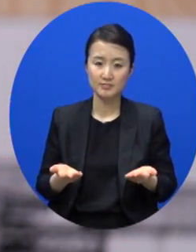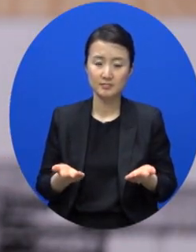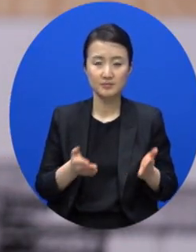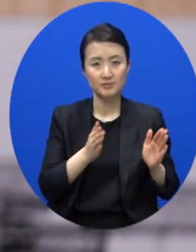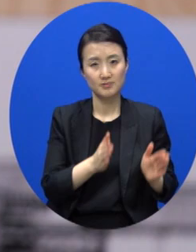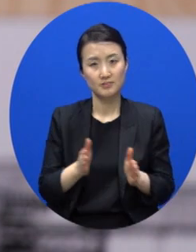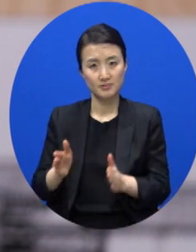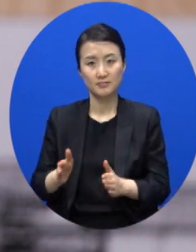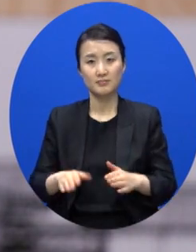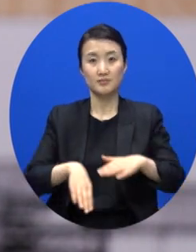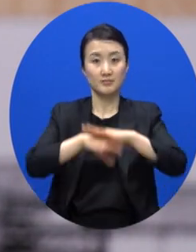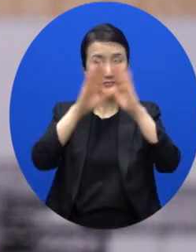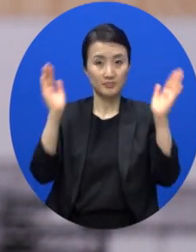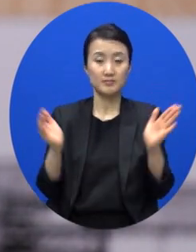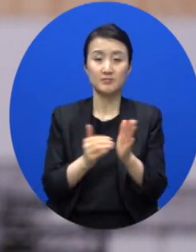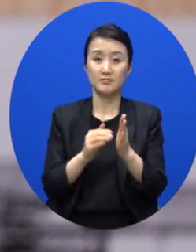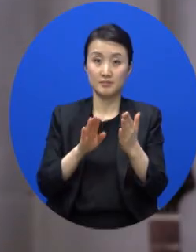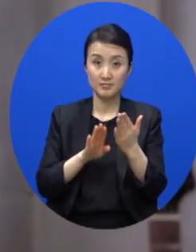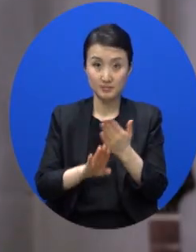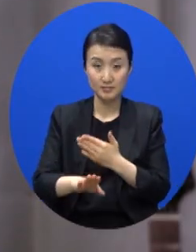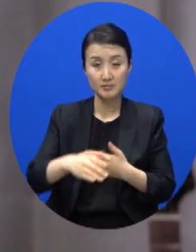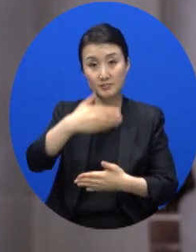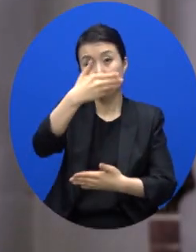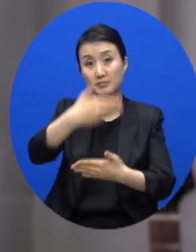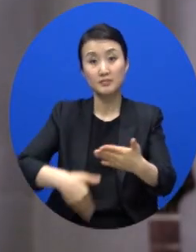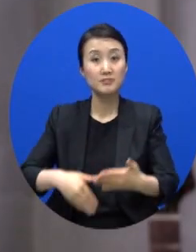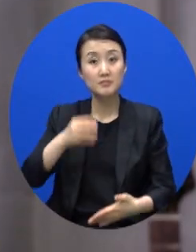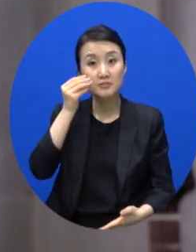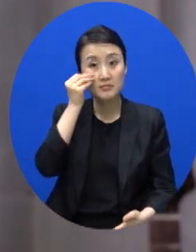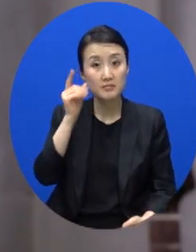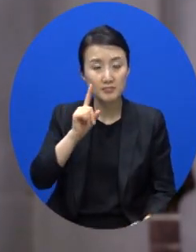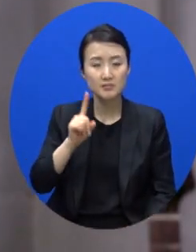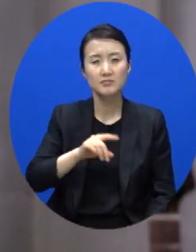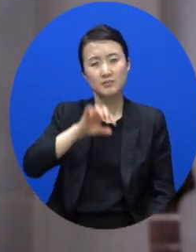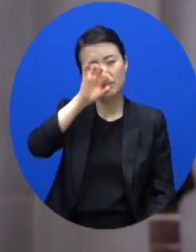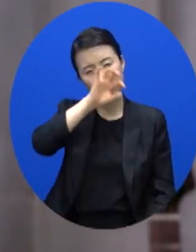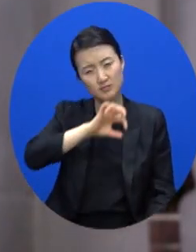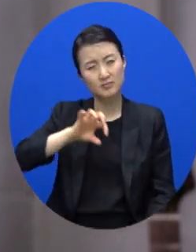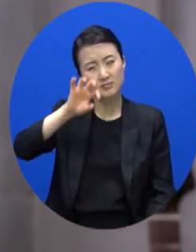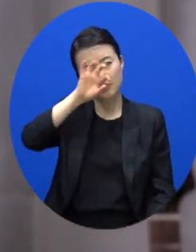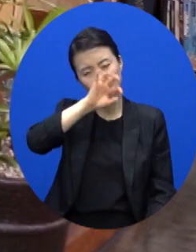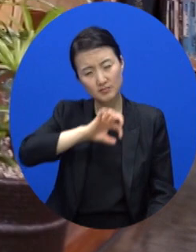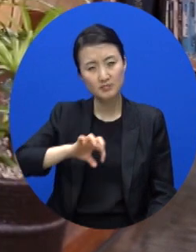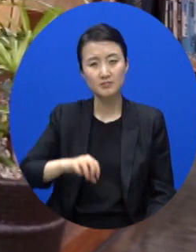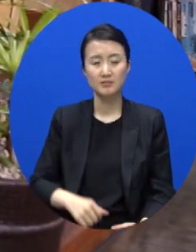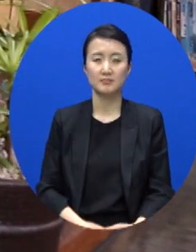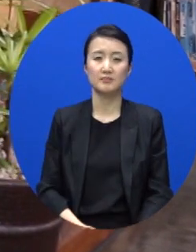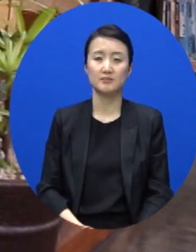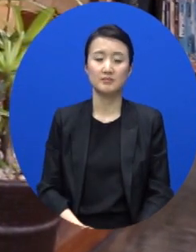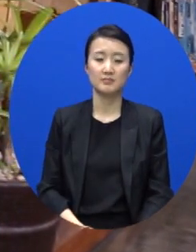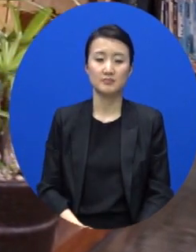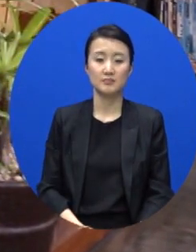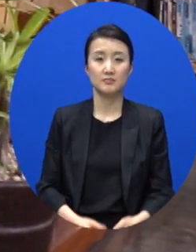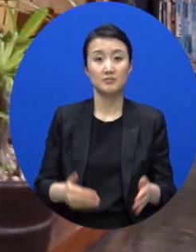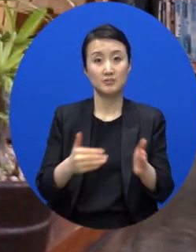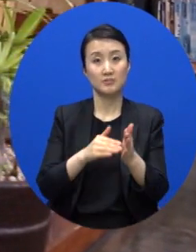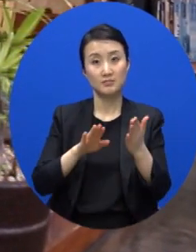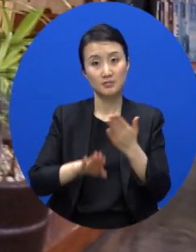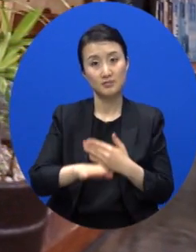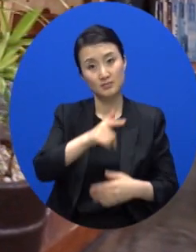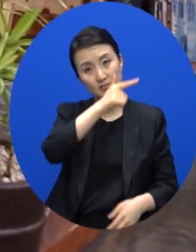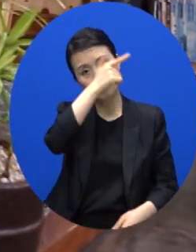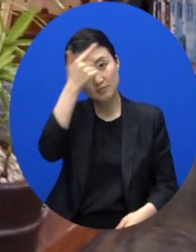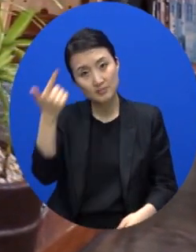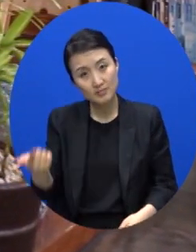준비 과정만 끝나면 하루 종일 앉아서 연습을 합니다. 그리고 또 저녁에 퇴근을